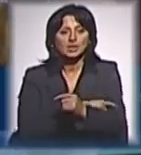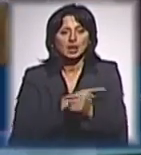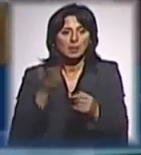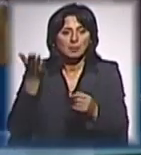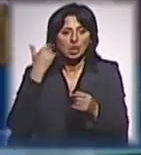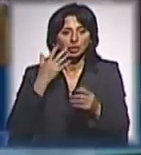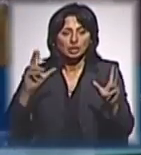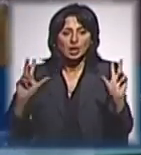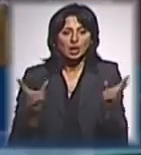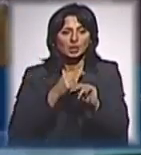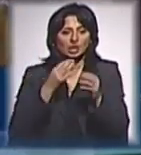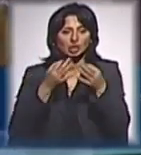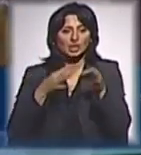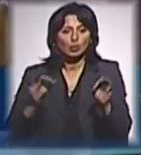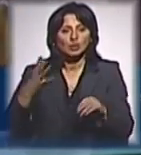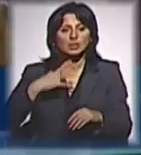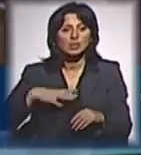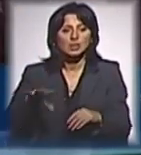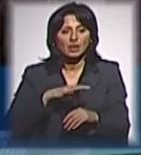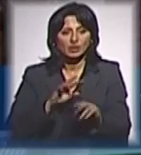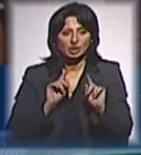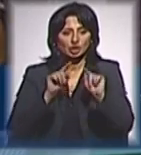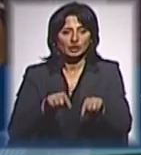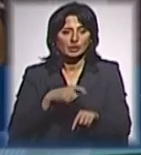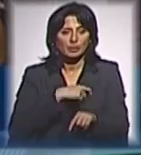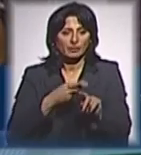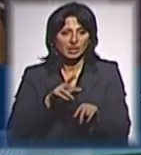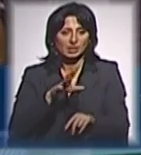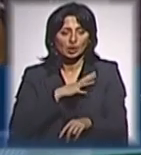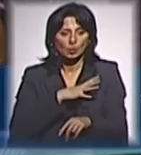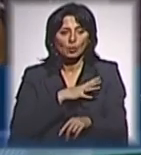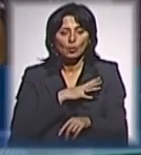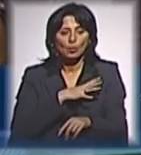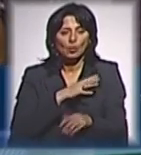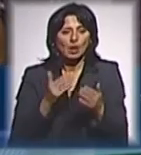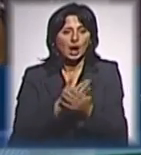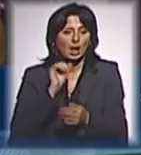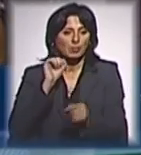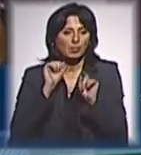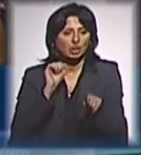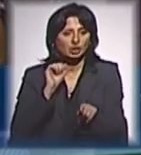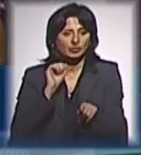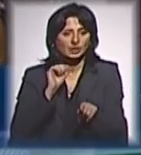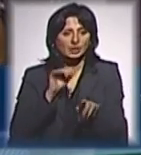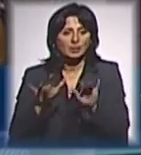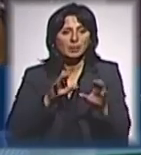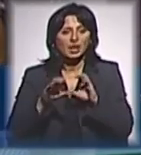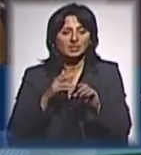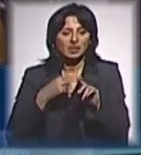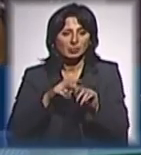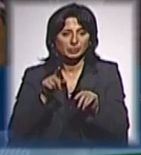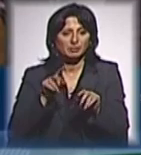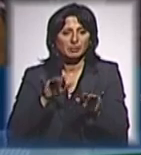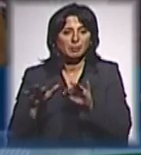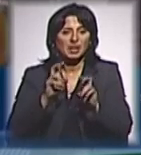რომელმაც მაშინ გადაარჩინა დემოკრატია საქართველოში და შევიდა პარლამენტში, ეს იყო ახალი მემარჯვენეებისა და მრეწველების